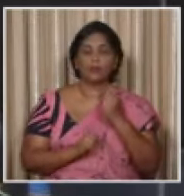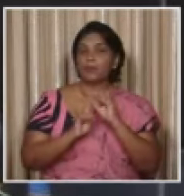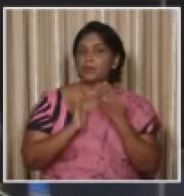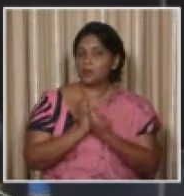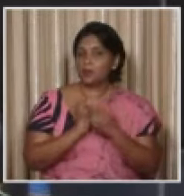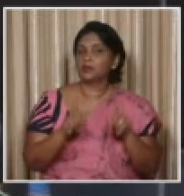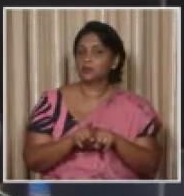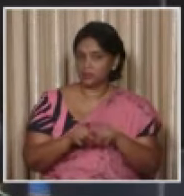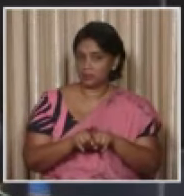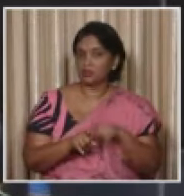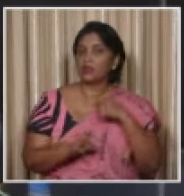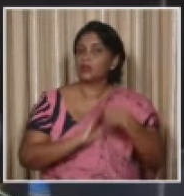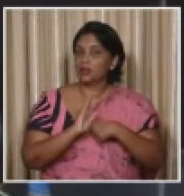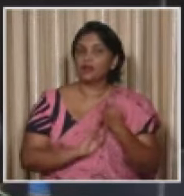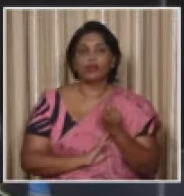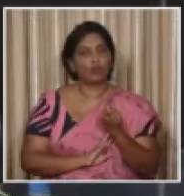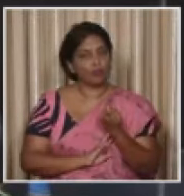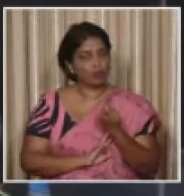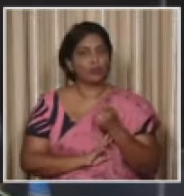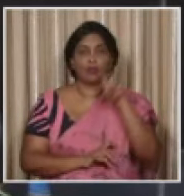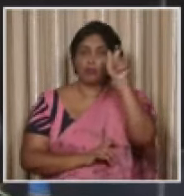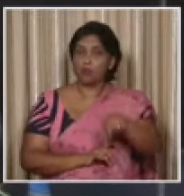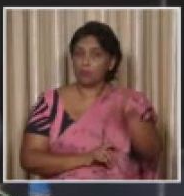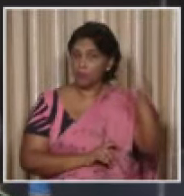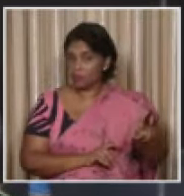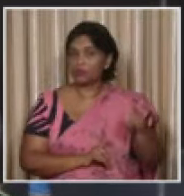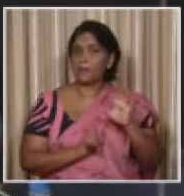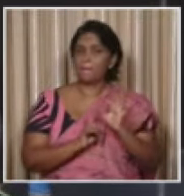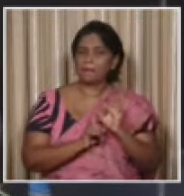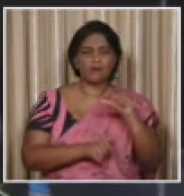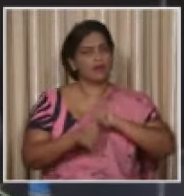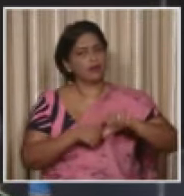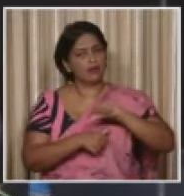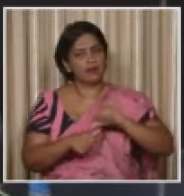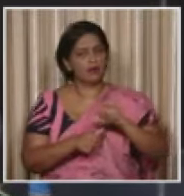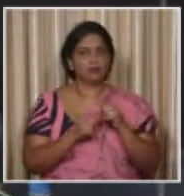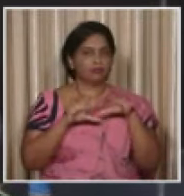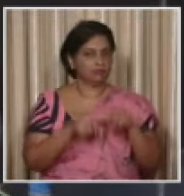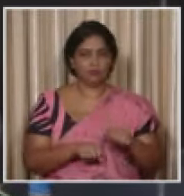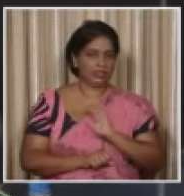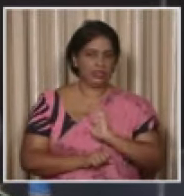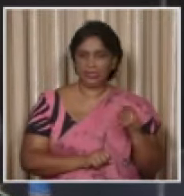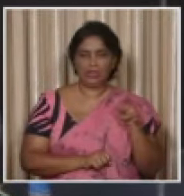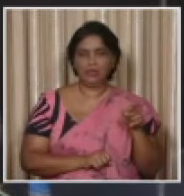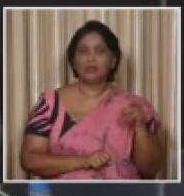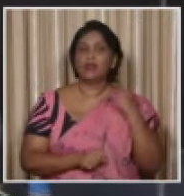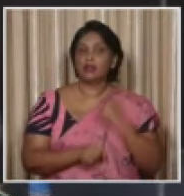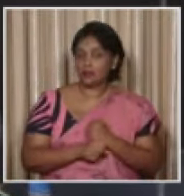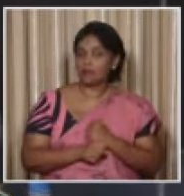ප්‍රතිපත්තිමය වශයෙන් රටේ මුදල් පුද්ගලයන්ට සහ පුද්ගලික ආයතනවලට හිමි නොවන බවත්